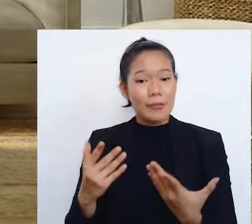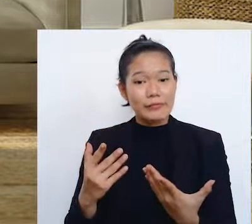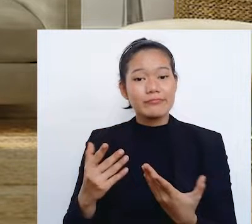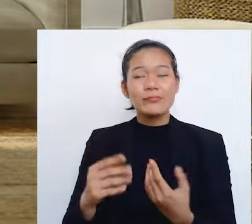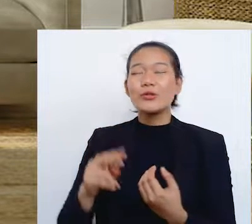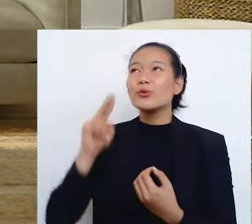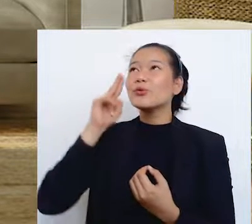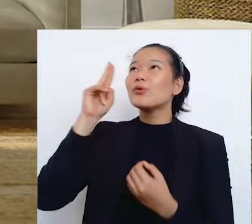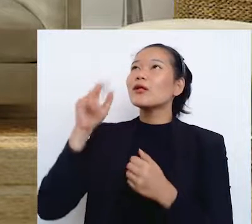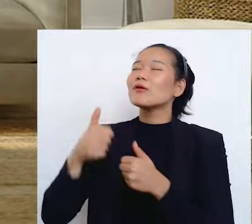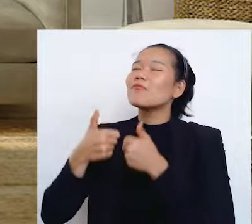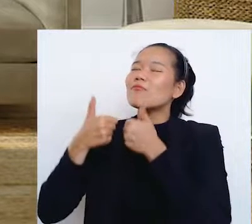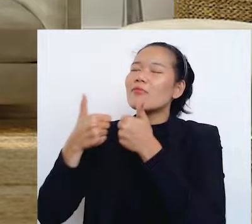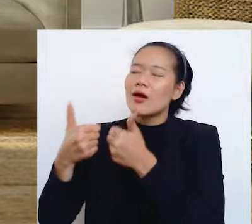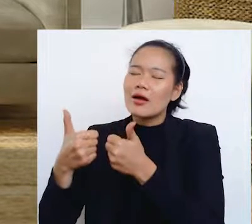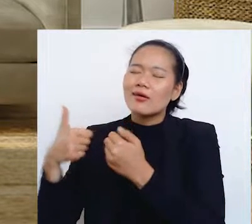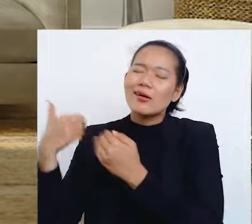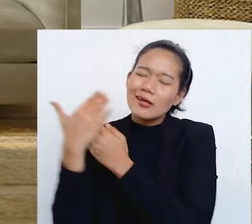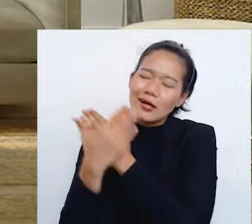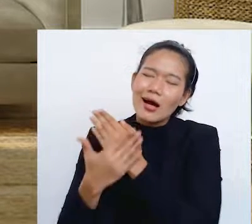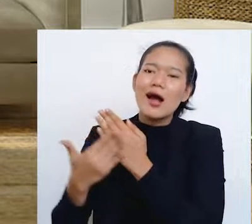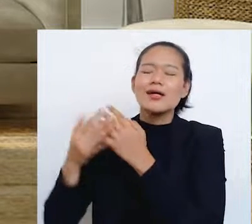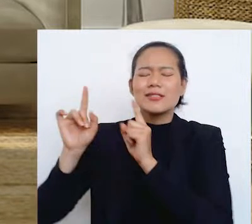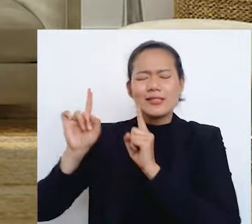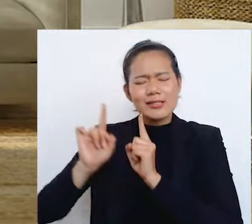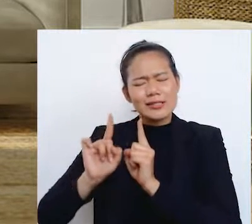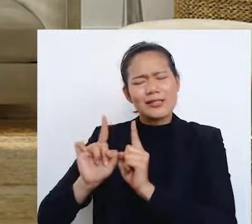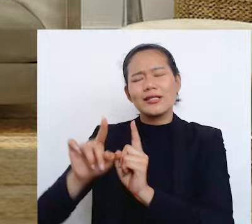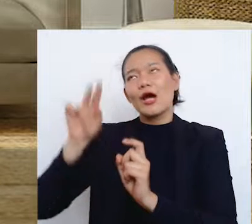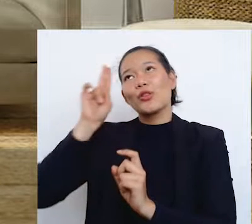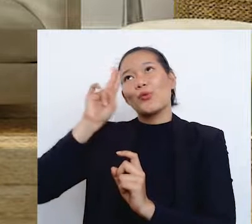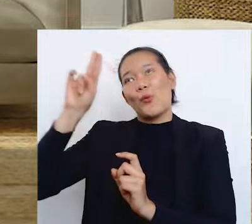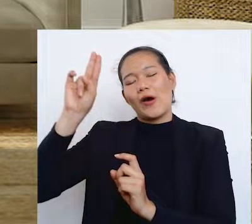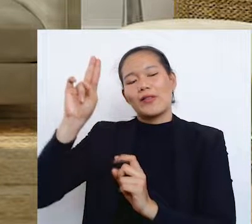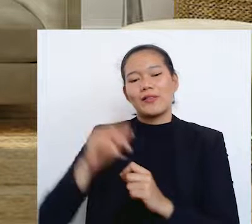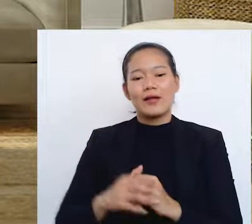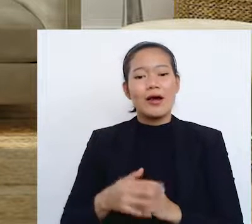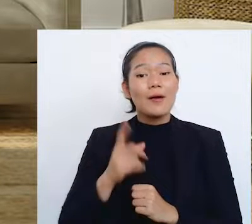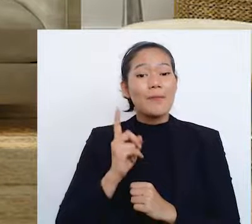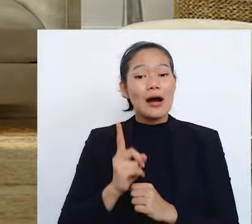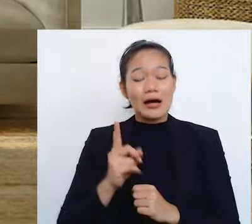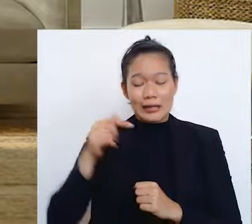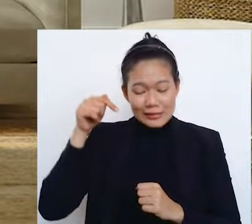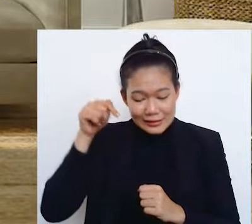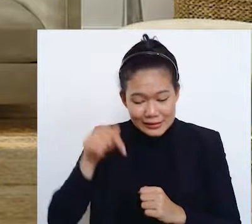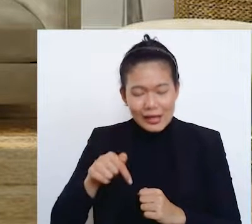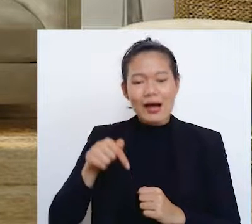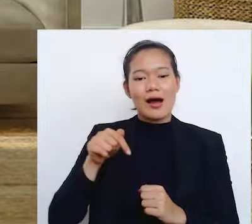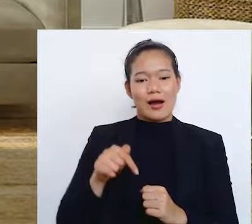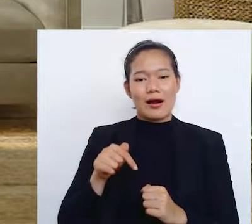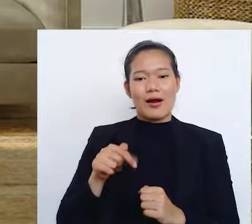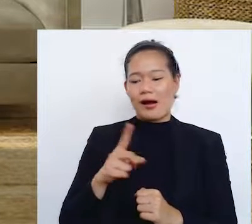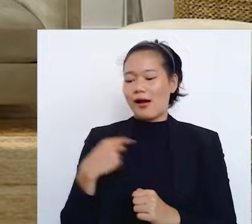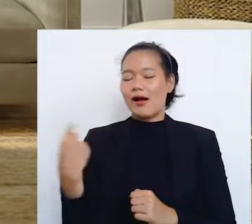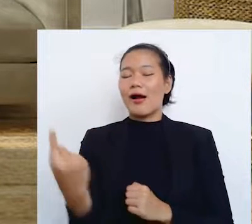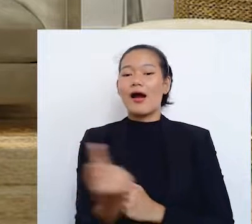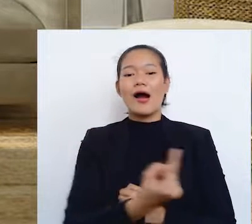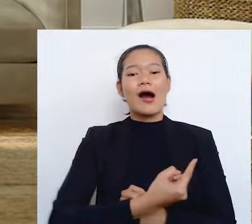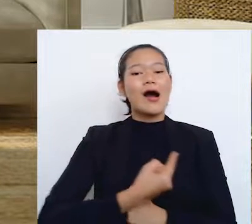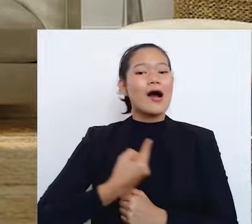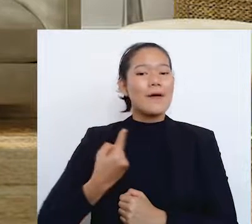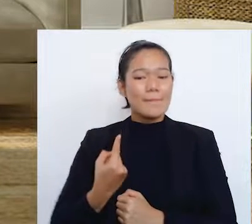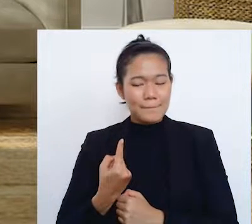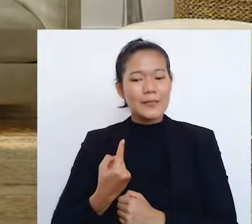karena kebaikan, kasih, dan kesetiaan Tuhan, sehingga pada saat ini